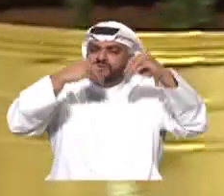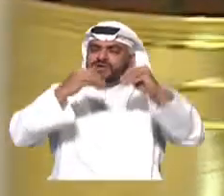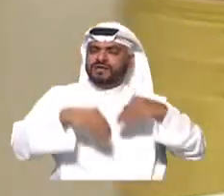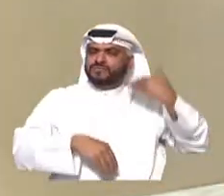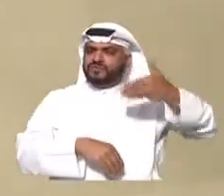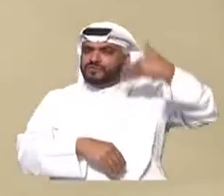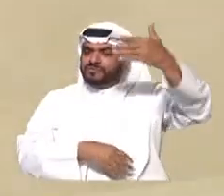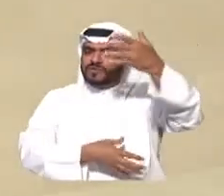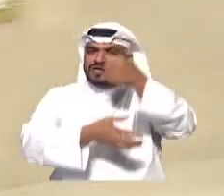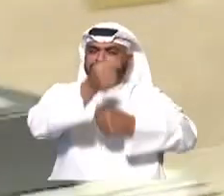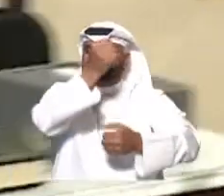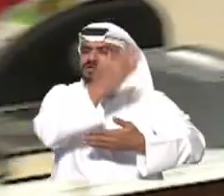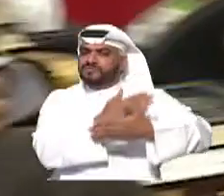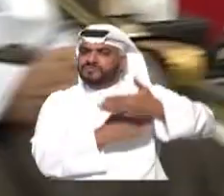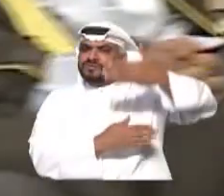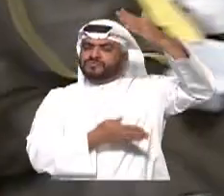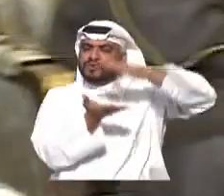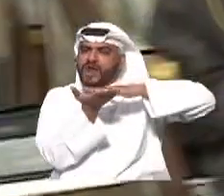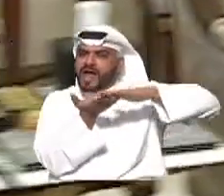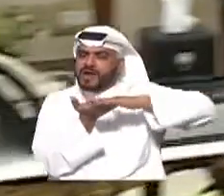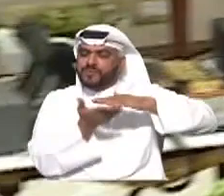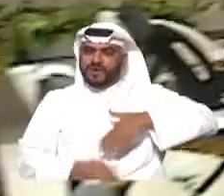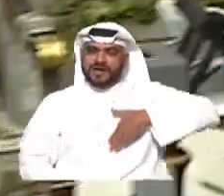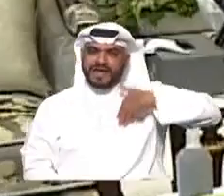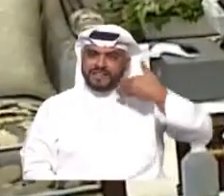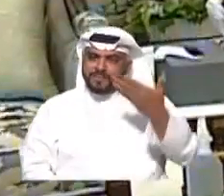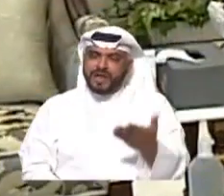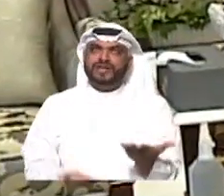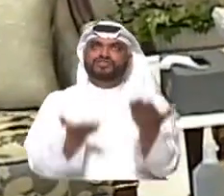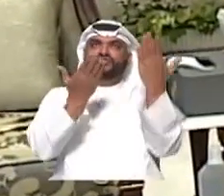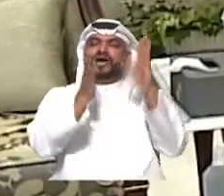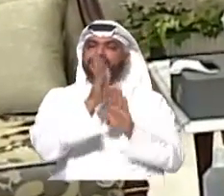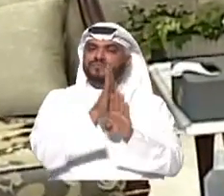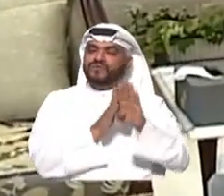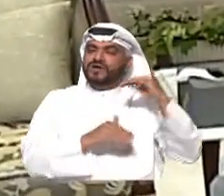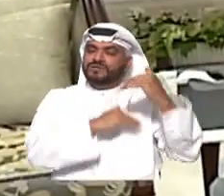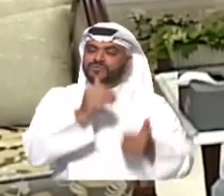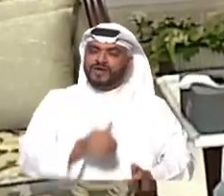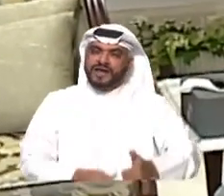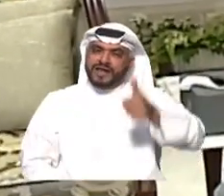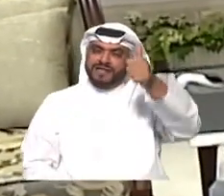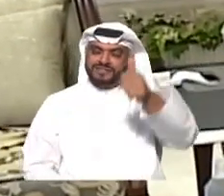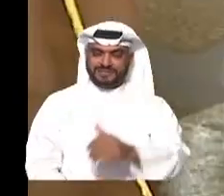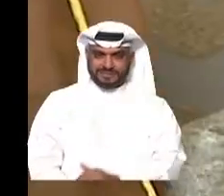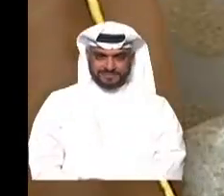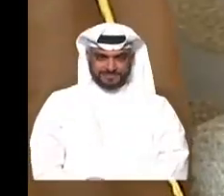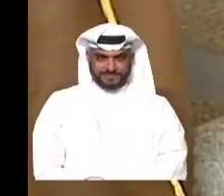فيه الخير للوطن الغالي، متمنيا لهما دوام التوفيق والنجاح.